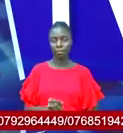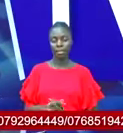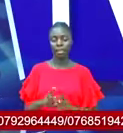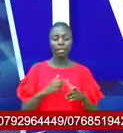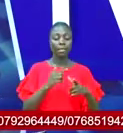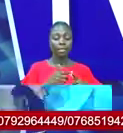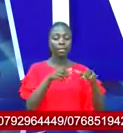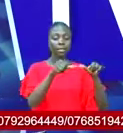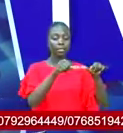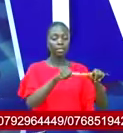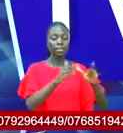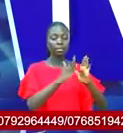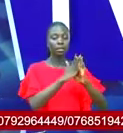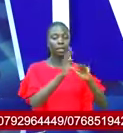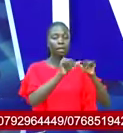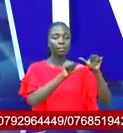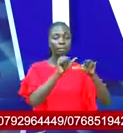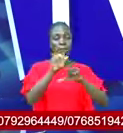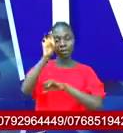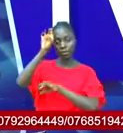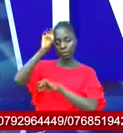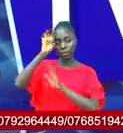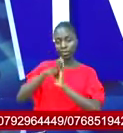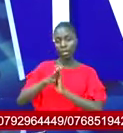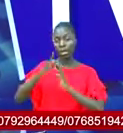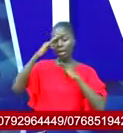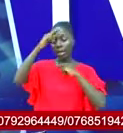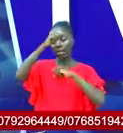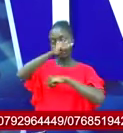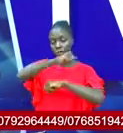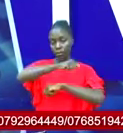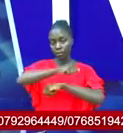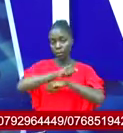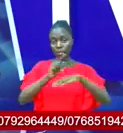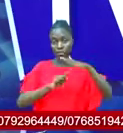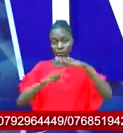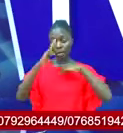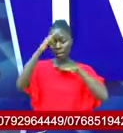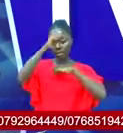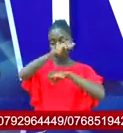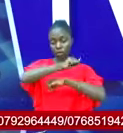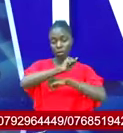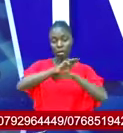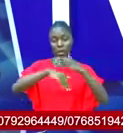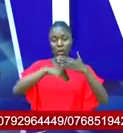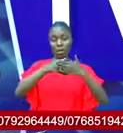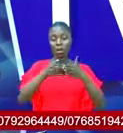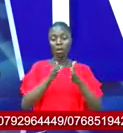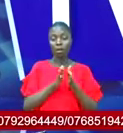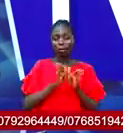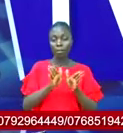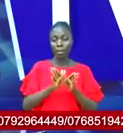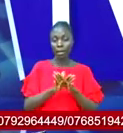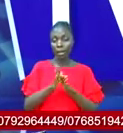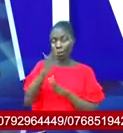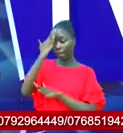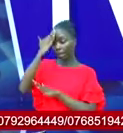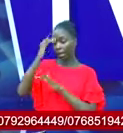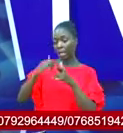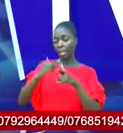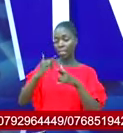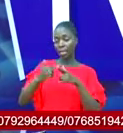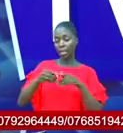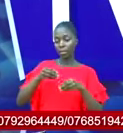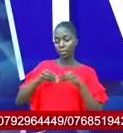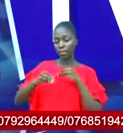Na mtazamaji, tukisalia katika masuala ya elimu, shule za sekondari msingi yani junior secondary schools zilifunguliwa rasmi wiki hii. Katika